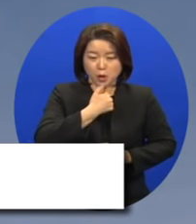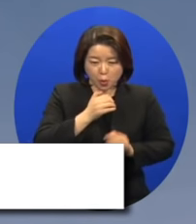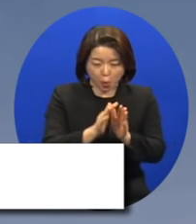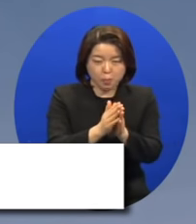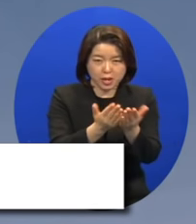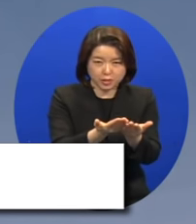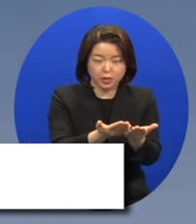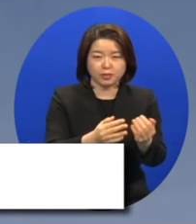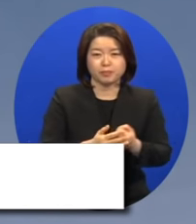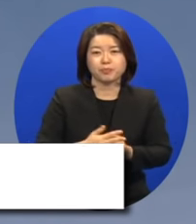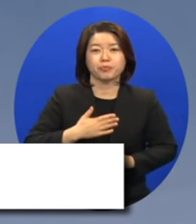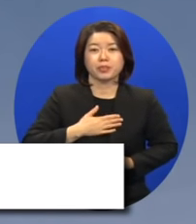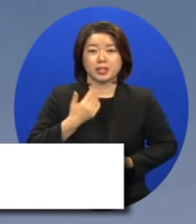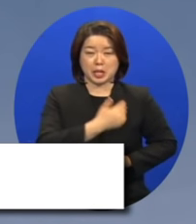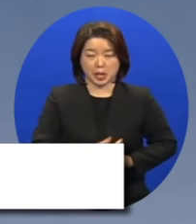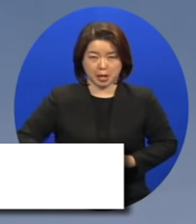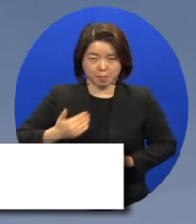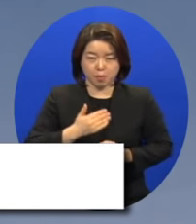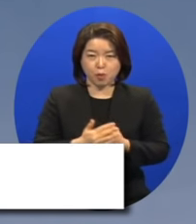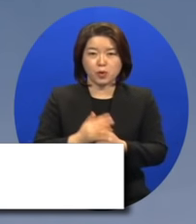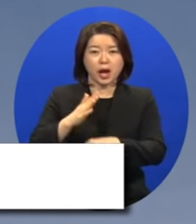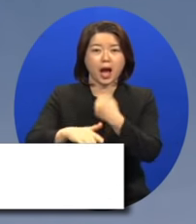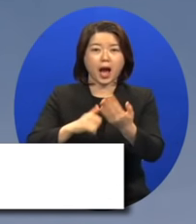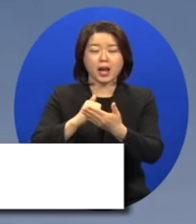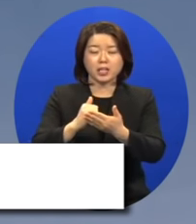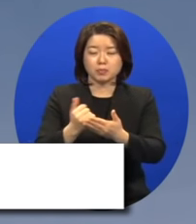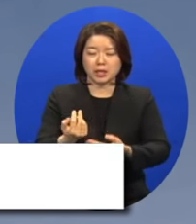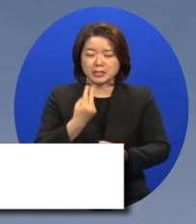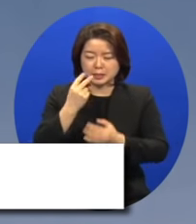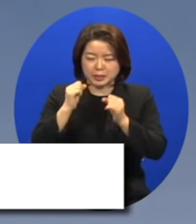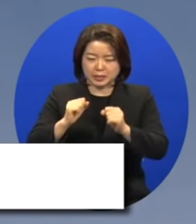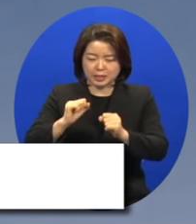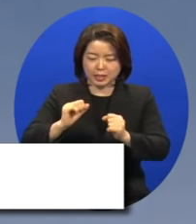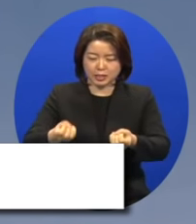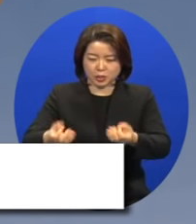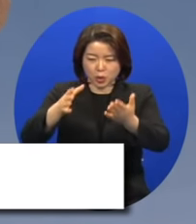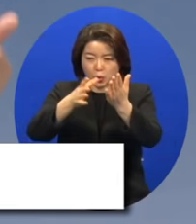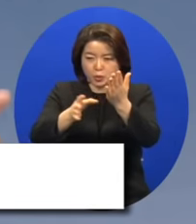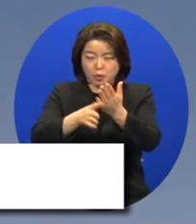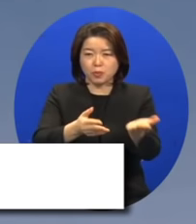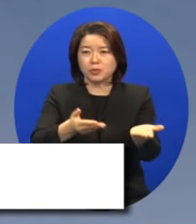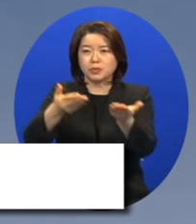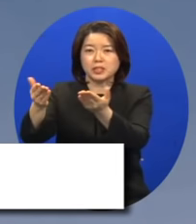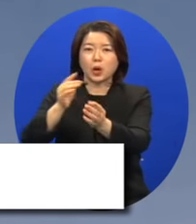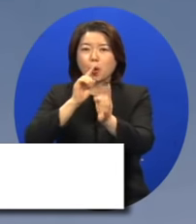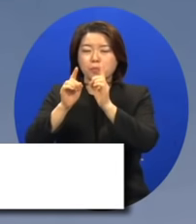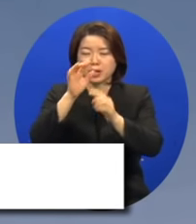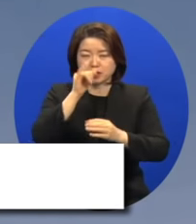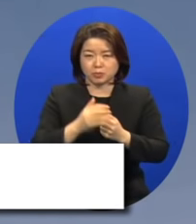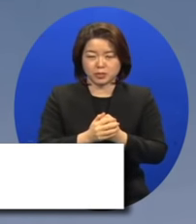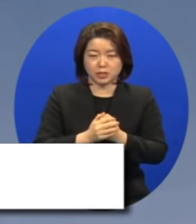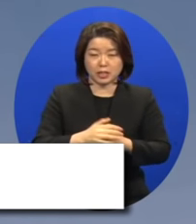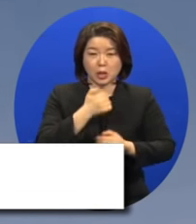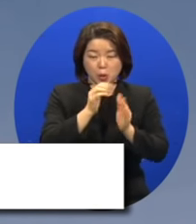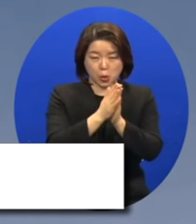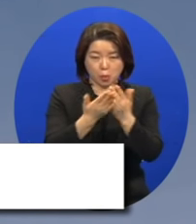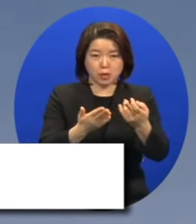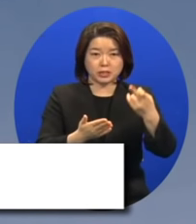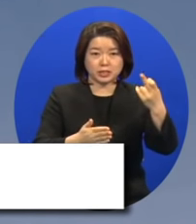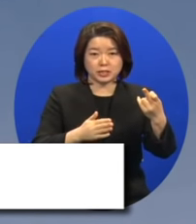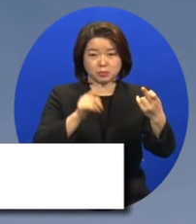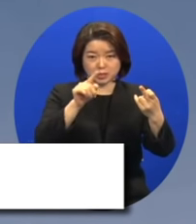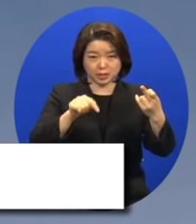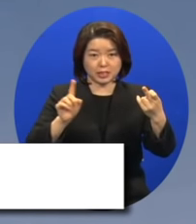에서사도바울은 우리의몸을 하나님께산제물로드리라고말했습니다.로마서12장1절에서